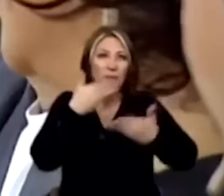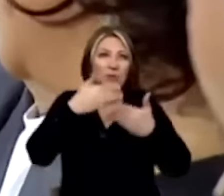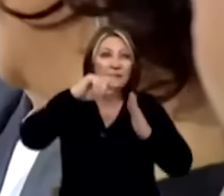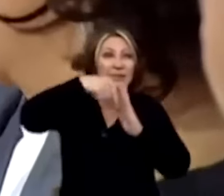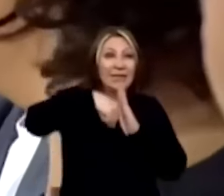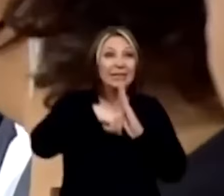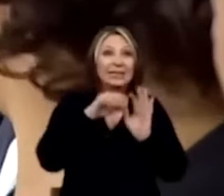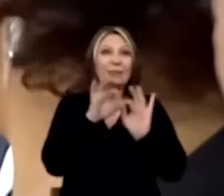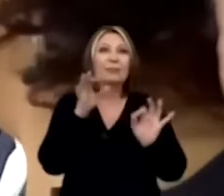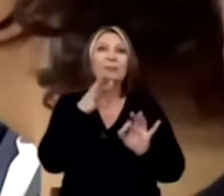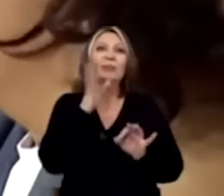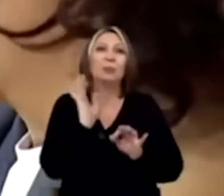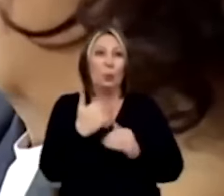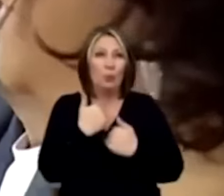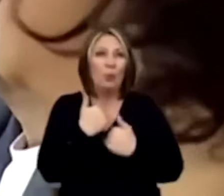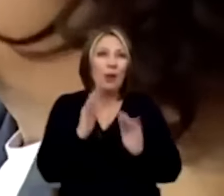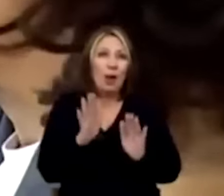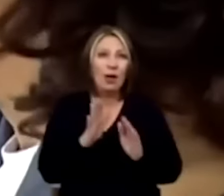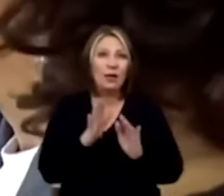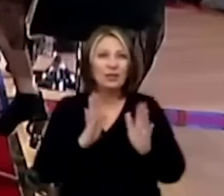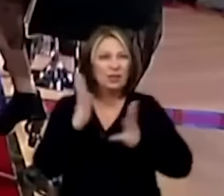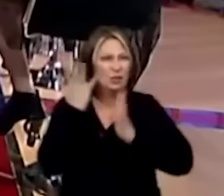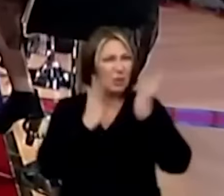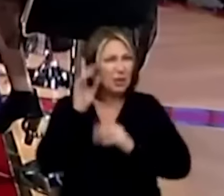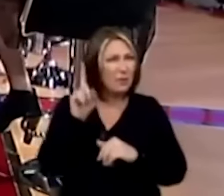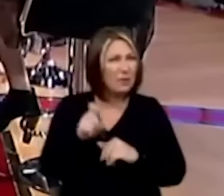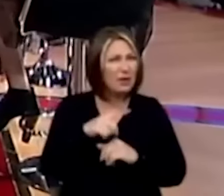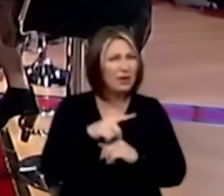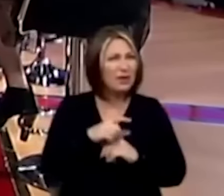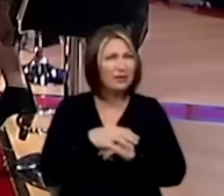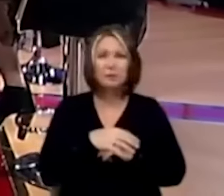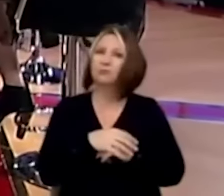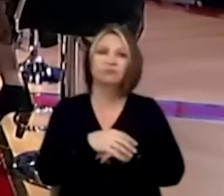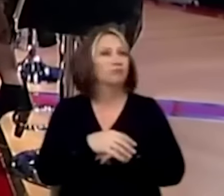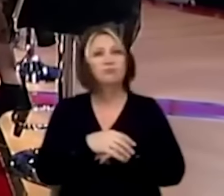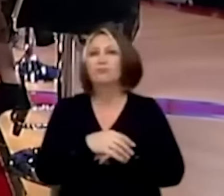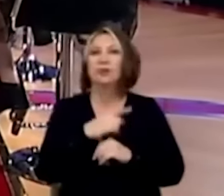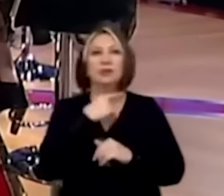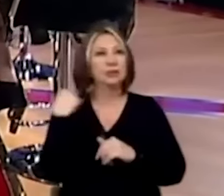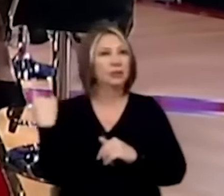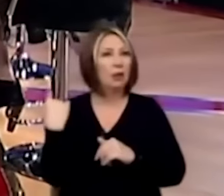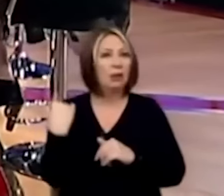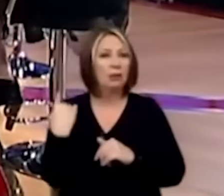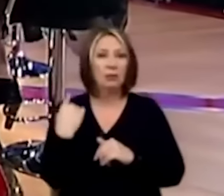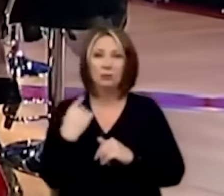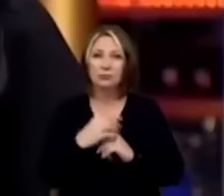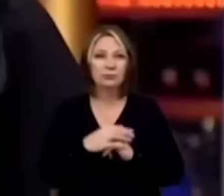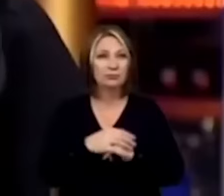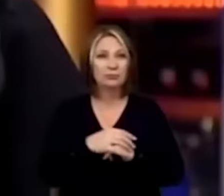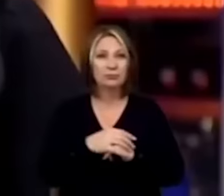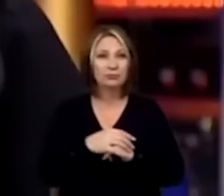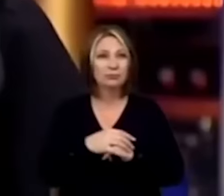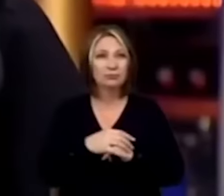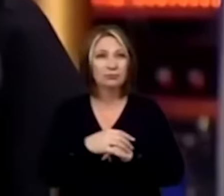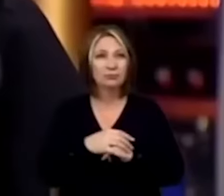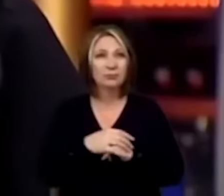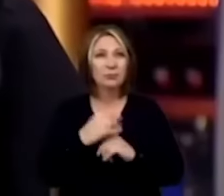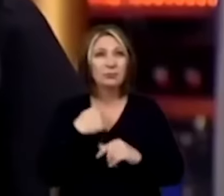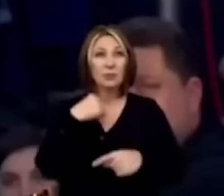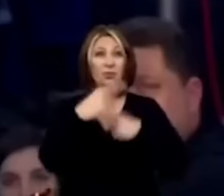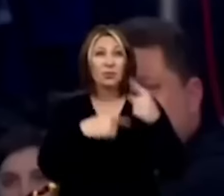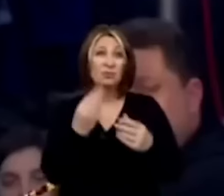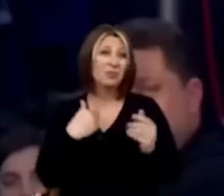derin hani bir yorum yapacak kadar hani usulsüz. Şımarık bir adam mı? Hayır, asla. Asla. Ben